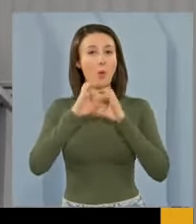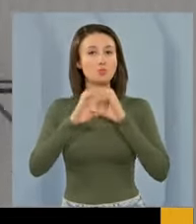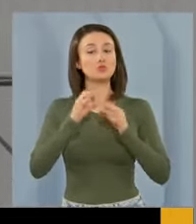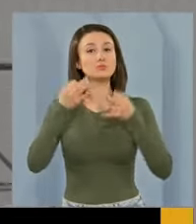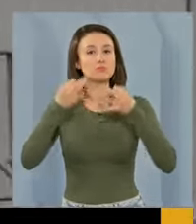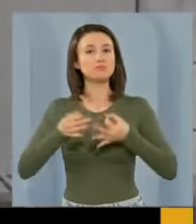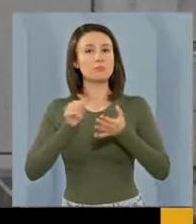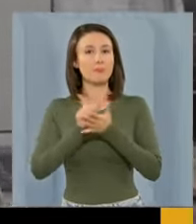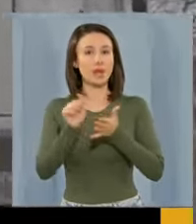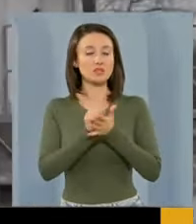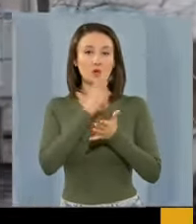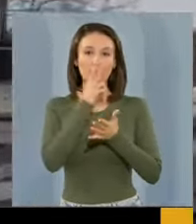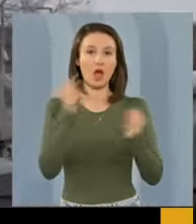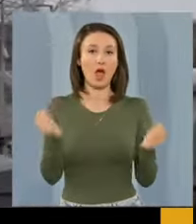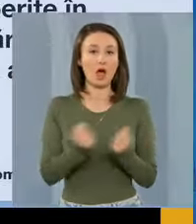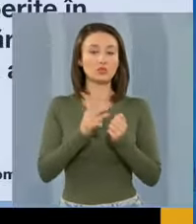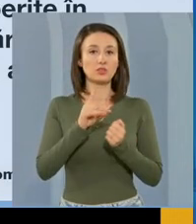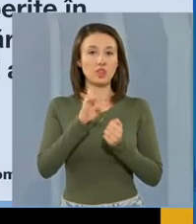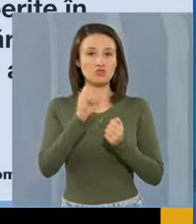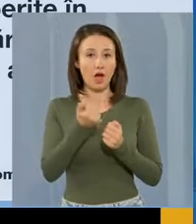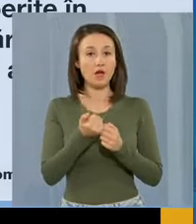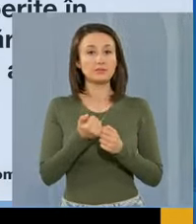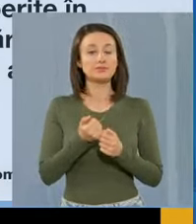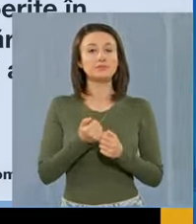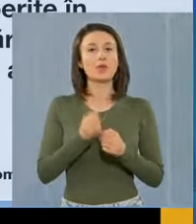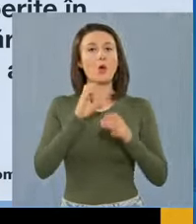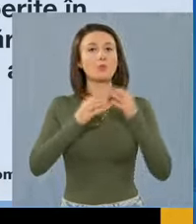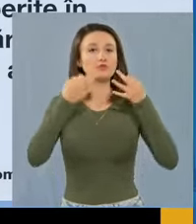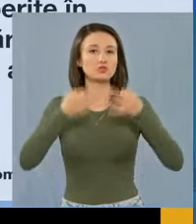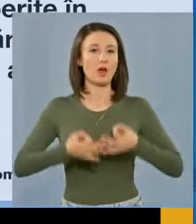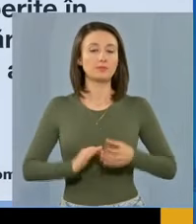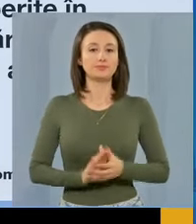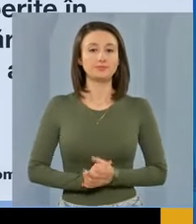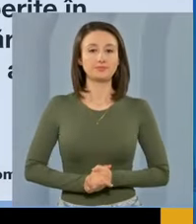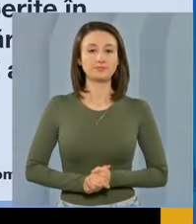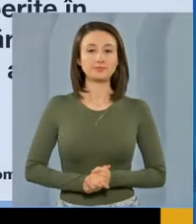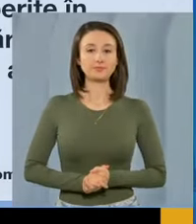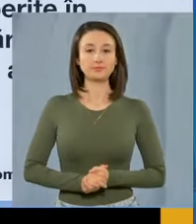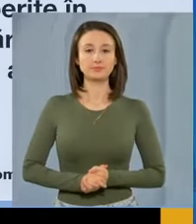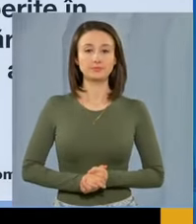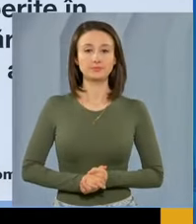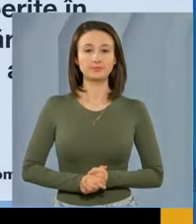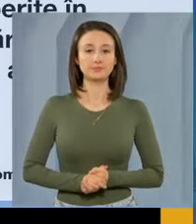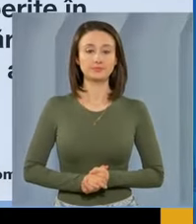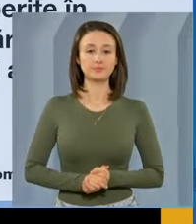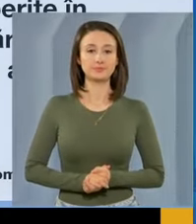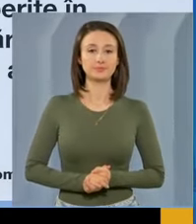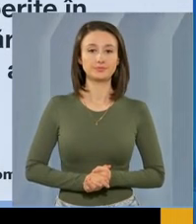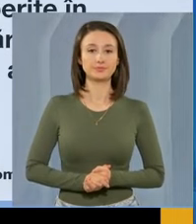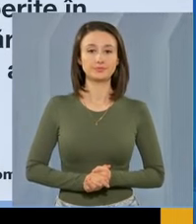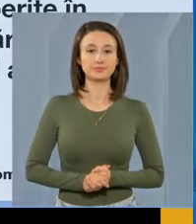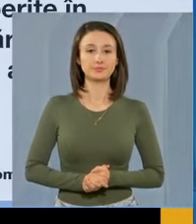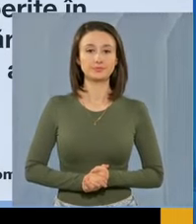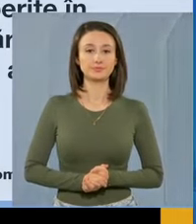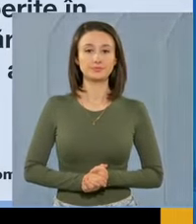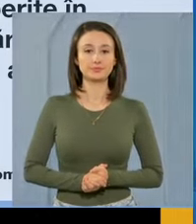de presă cu privire la acțiunea DGA. Persoanele în cauză care au fost conduse la sediul DGA Arad sunt suspectate de săvârșirea